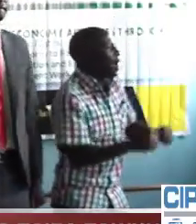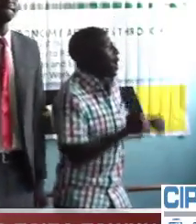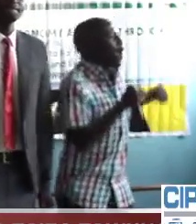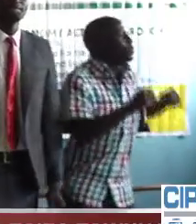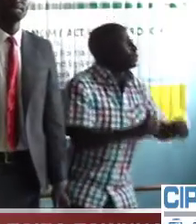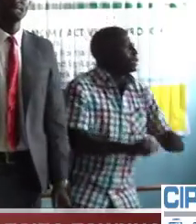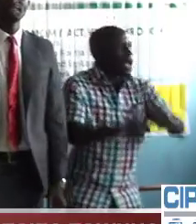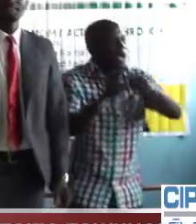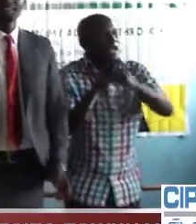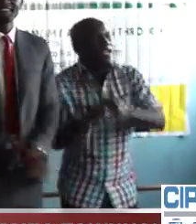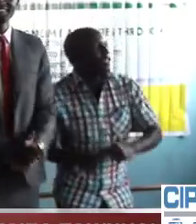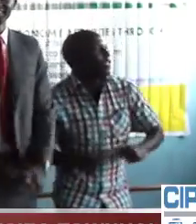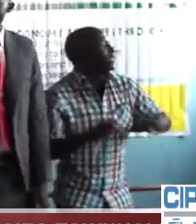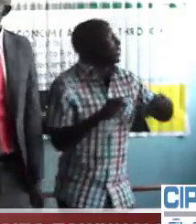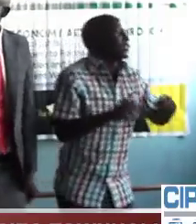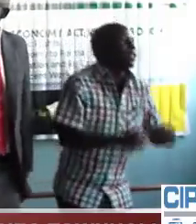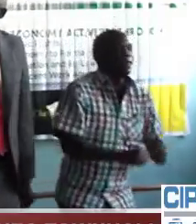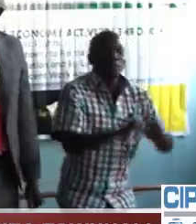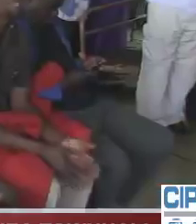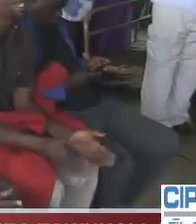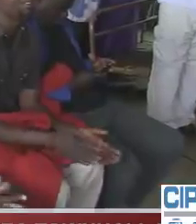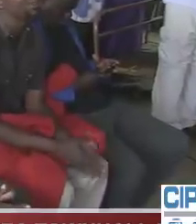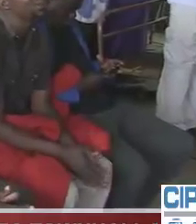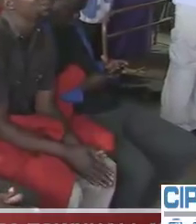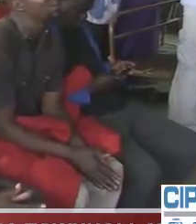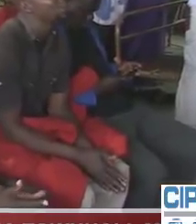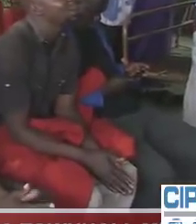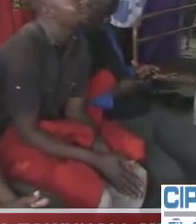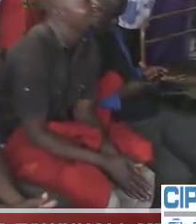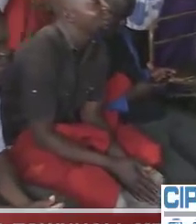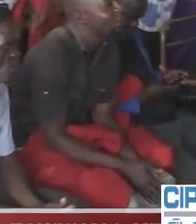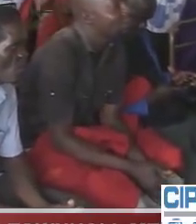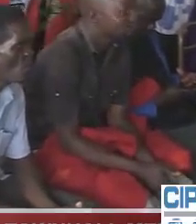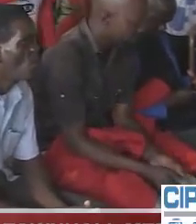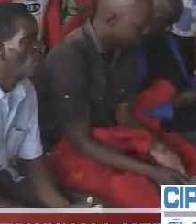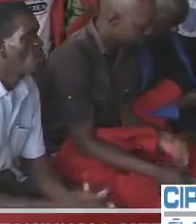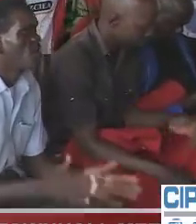sekam utari semandu